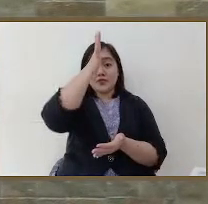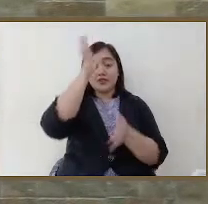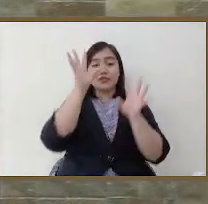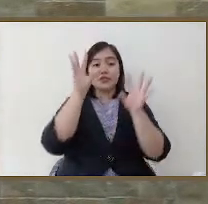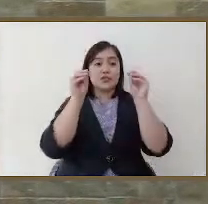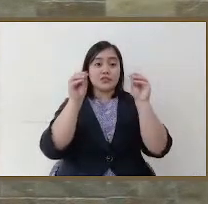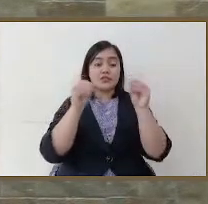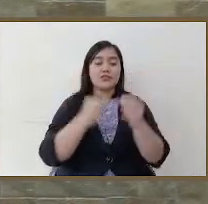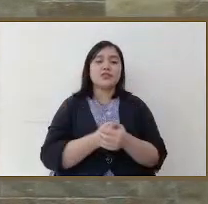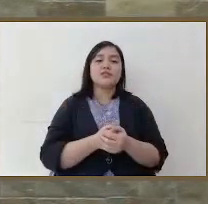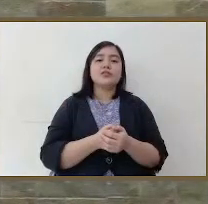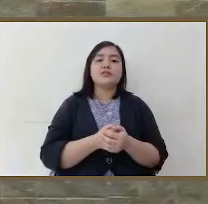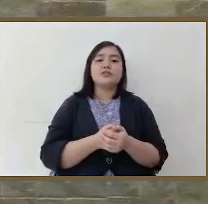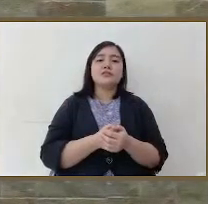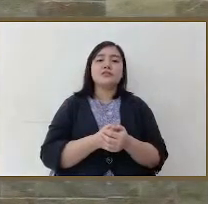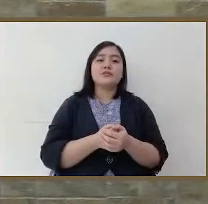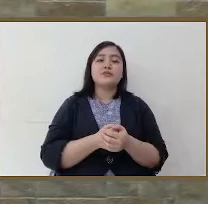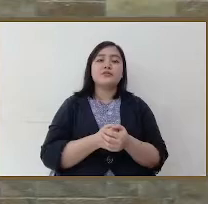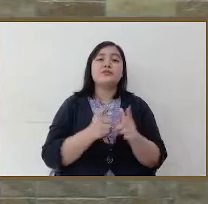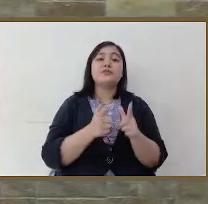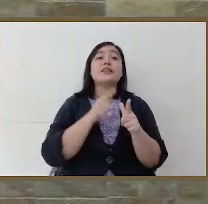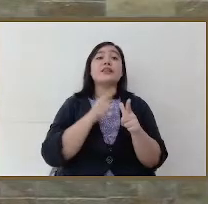ito.